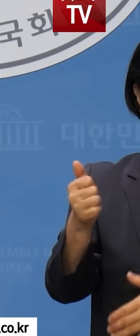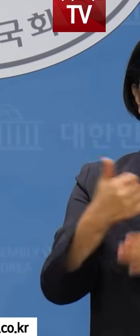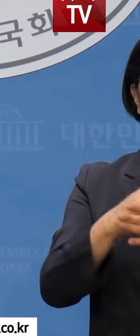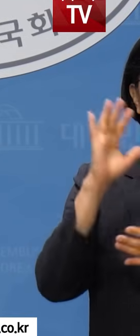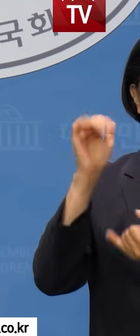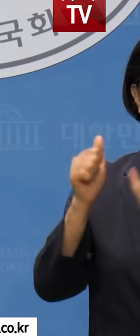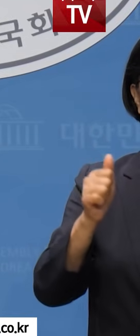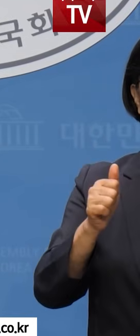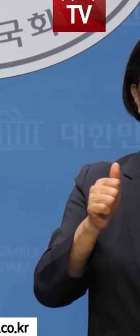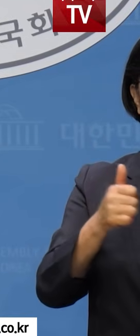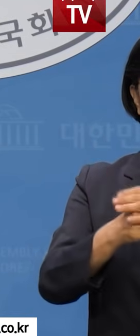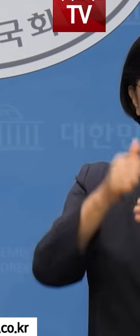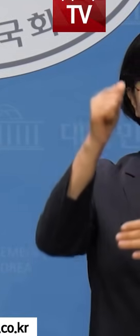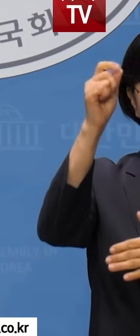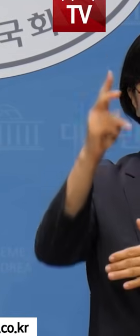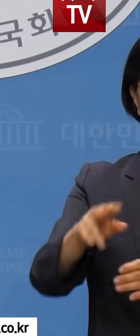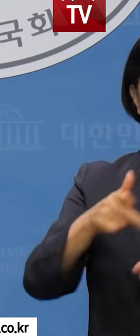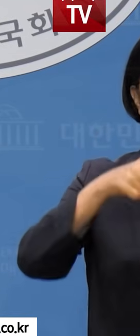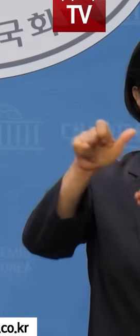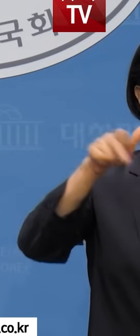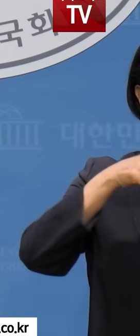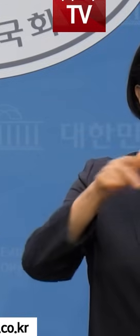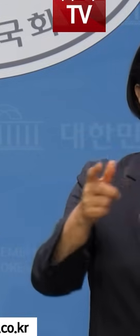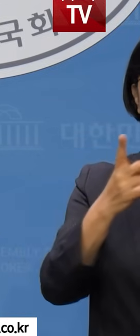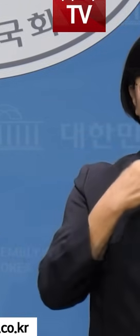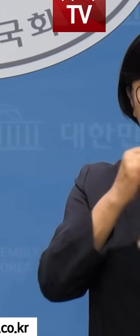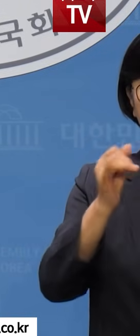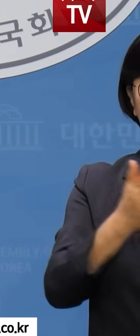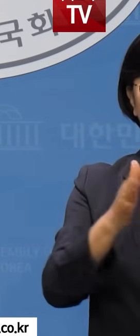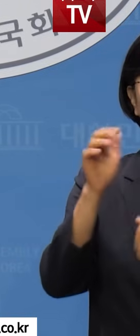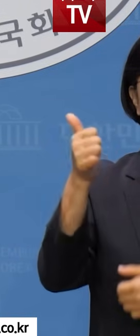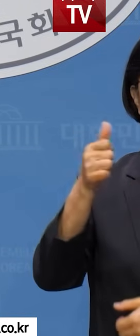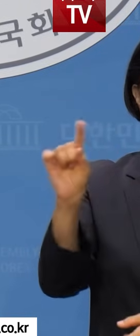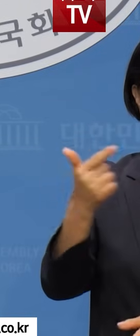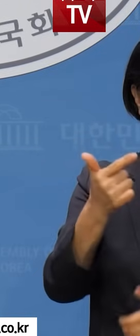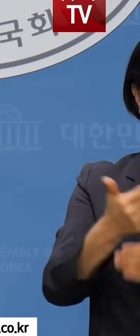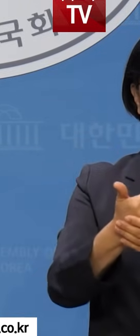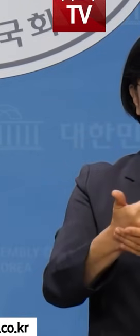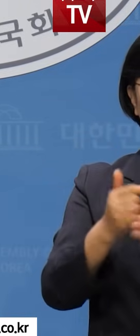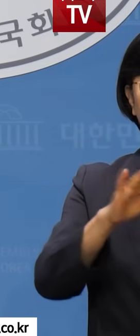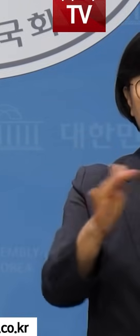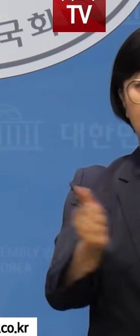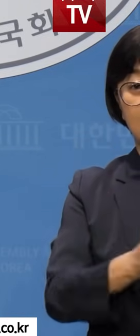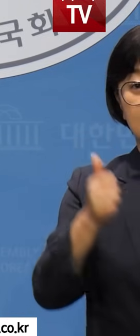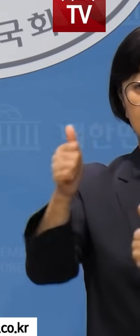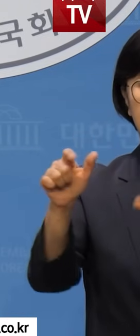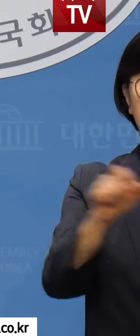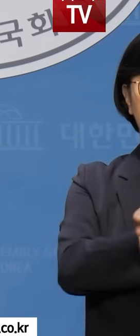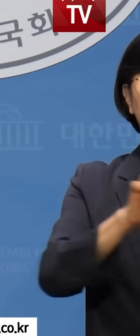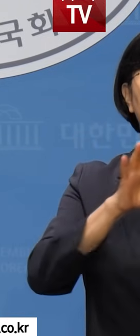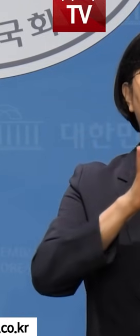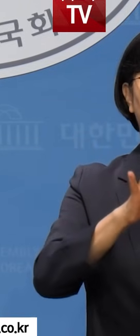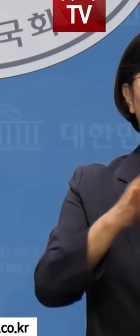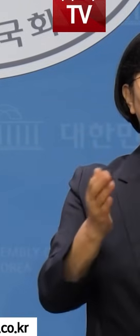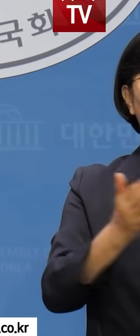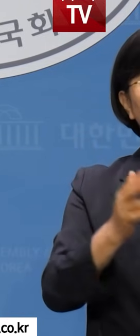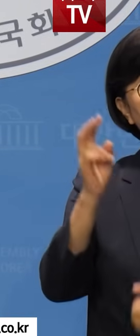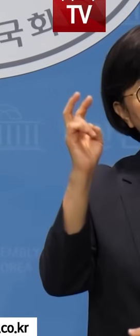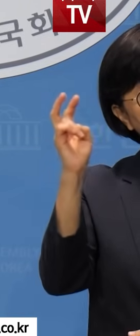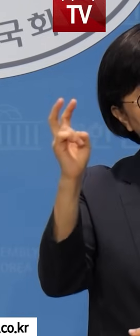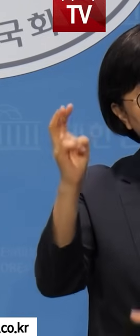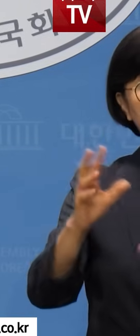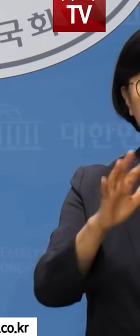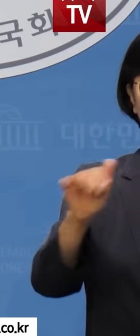김건희 여사와 수백 번 카톡을 주고받는 사이인 한동훈 비대위원장과의 특수관계 때문이